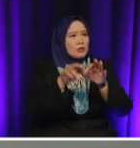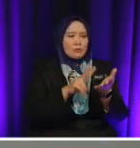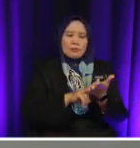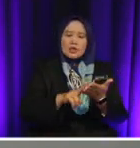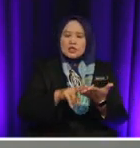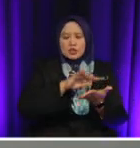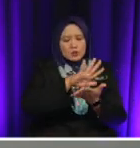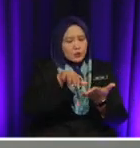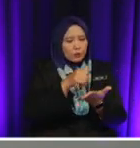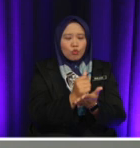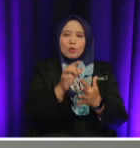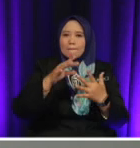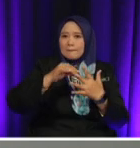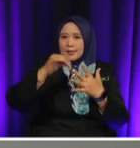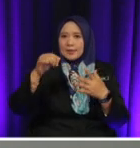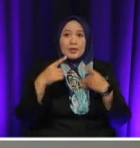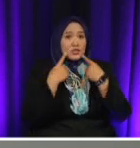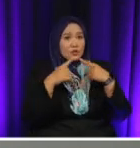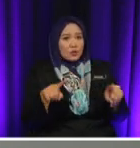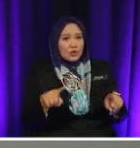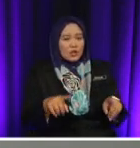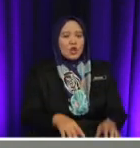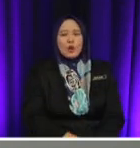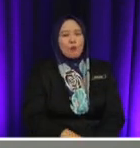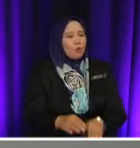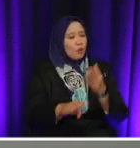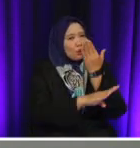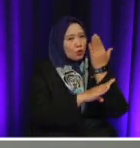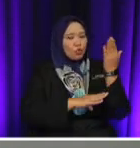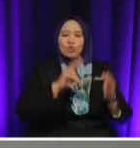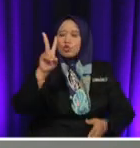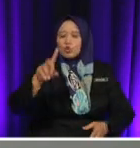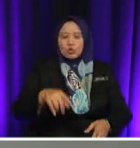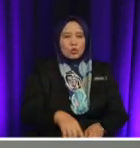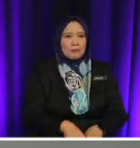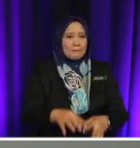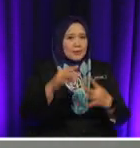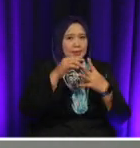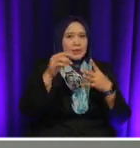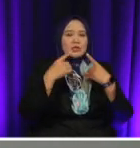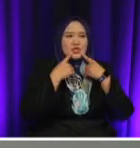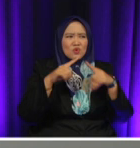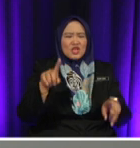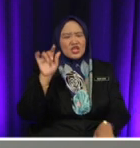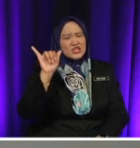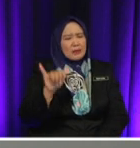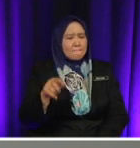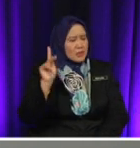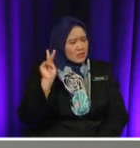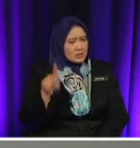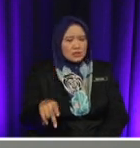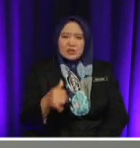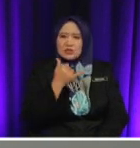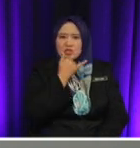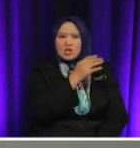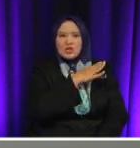jawapan okey potong dua pilihan jawapan yang Anda pasti salah mencari dua pilihan jawapan yang